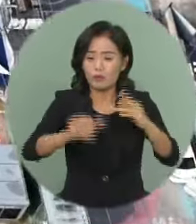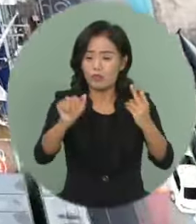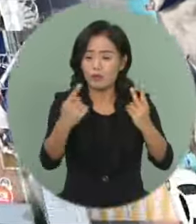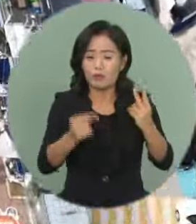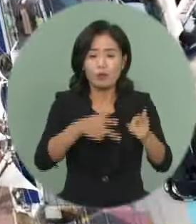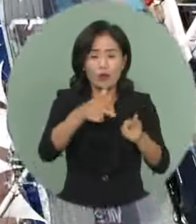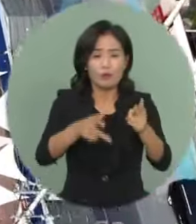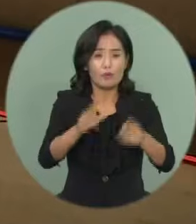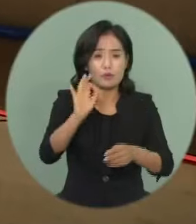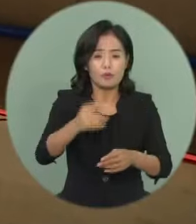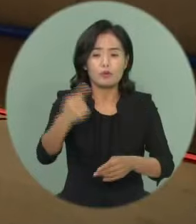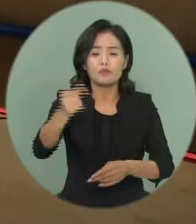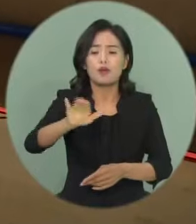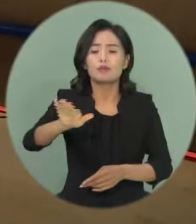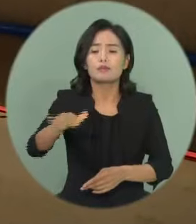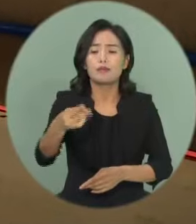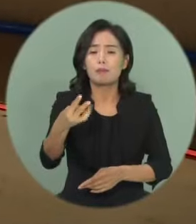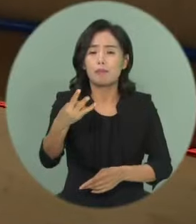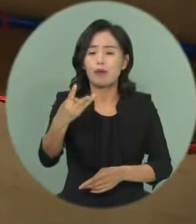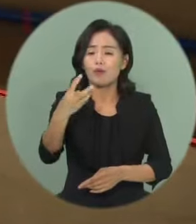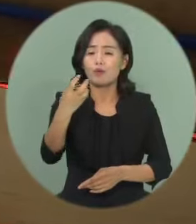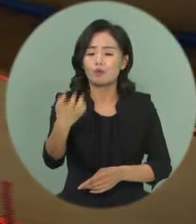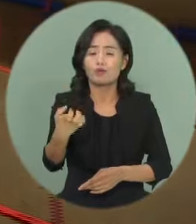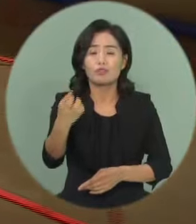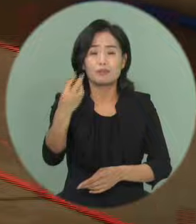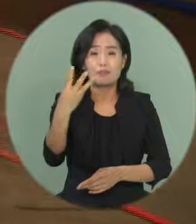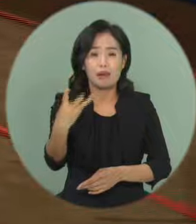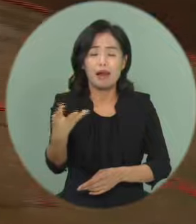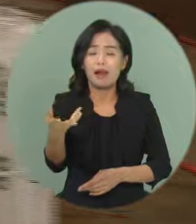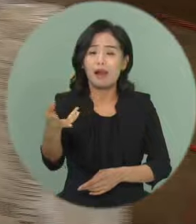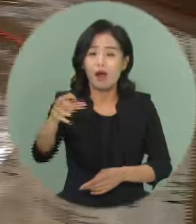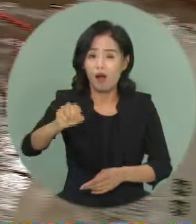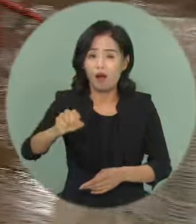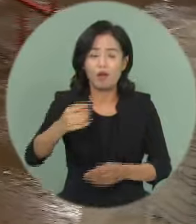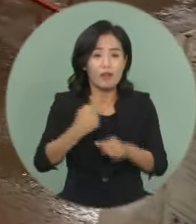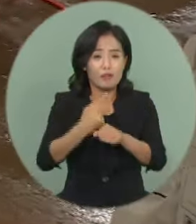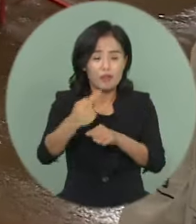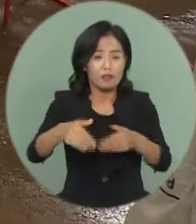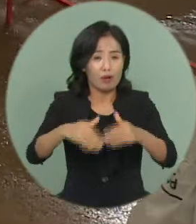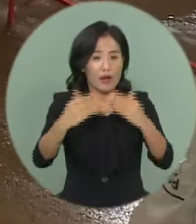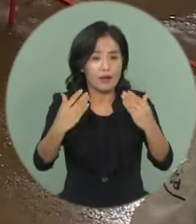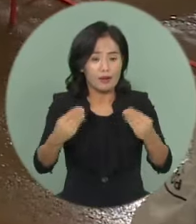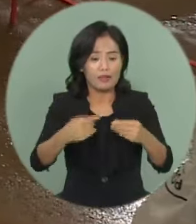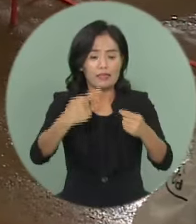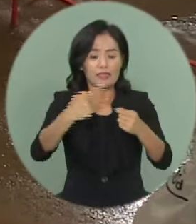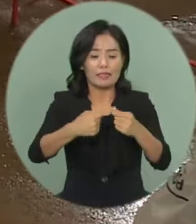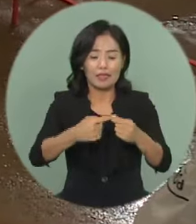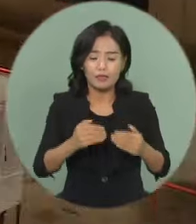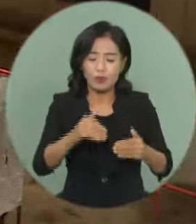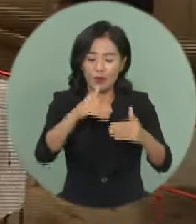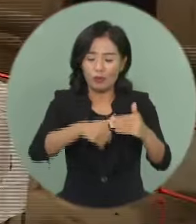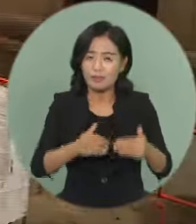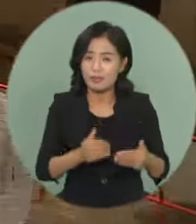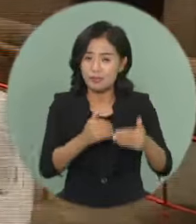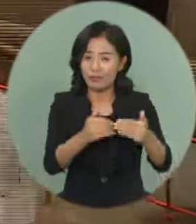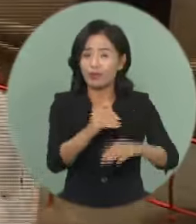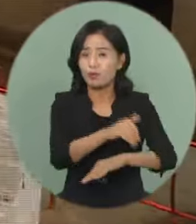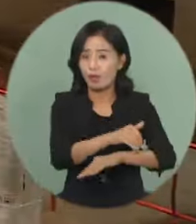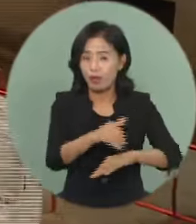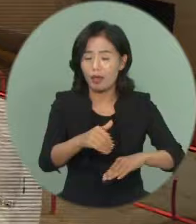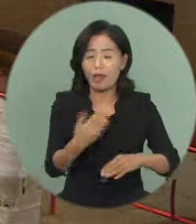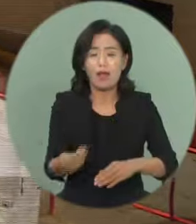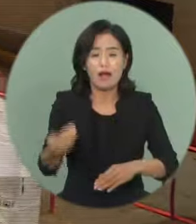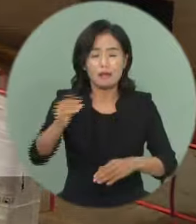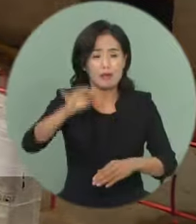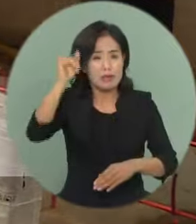사업비로는 138억 원이 반영돼 내년 완공을 목표로 1단계 공사가 속도를 내게 됐습니다